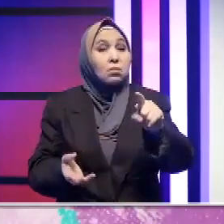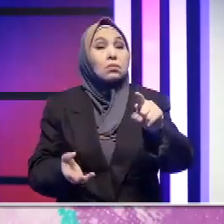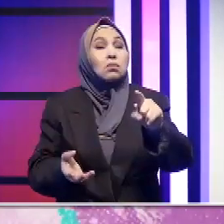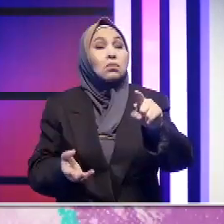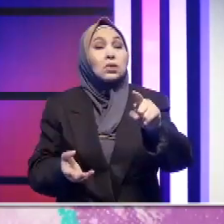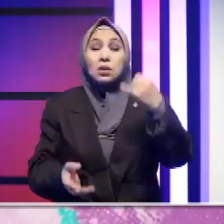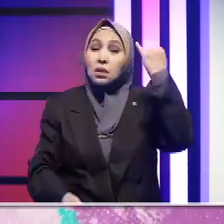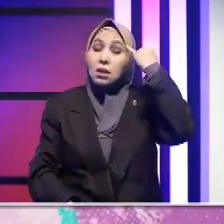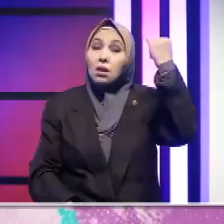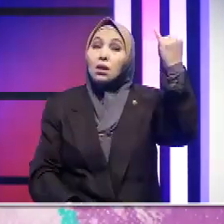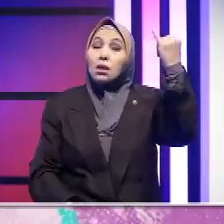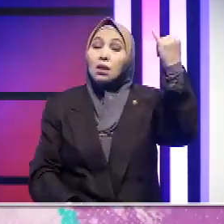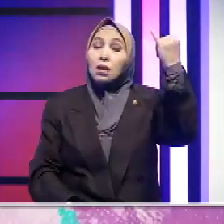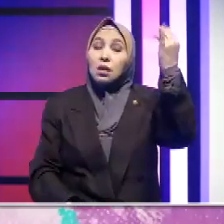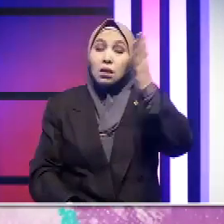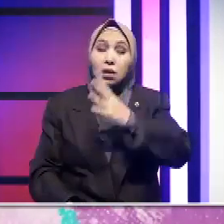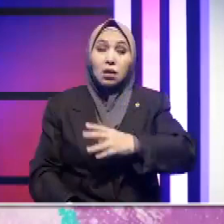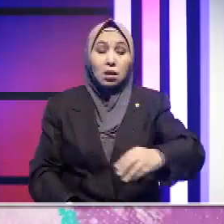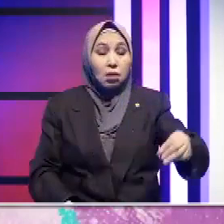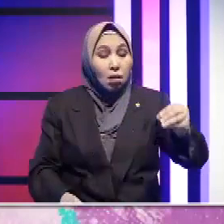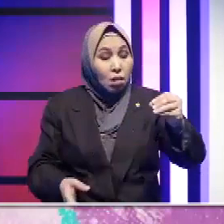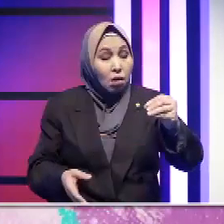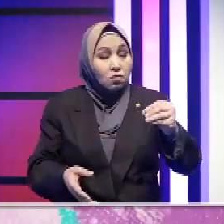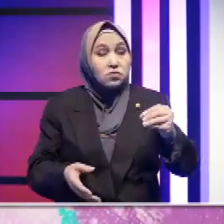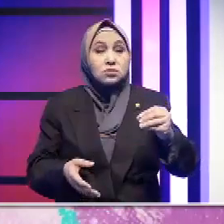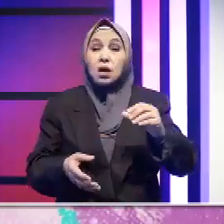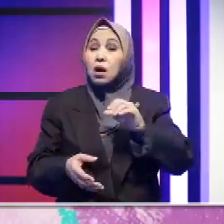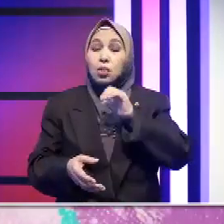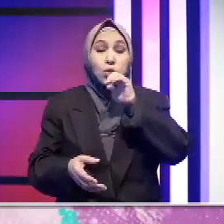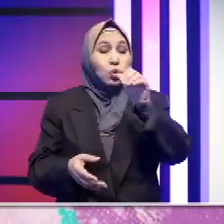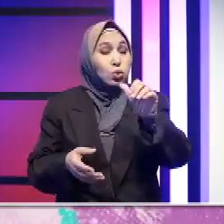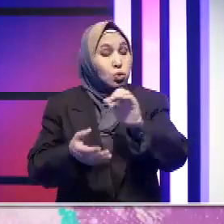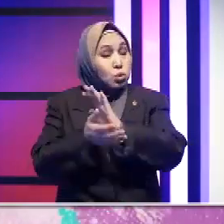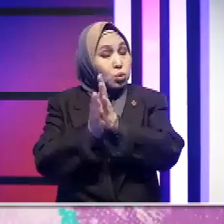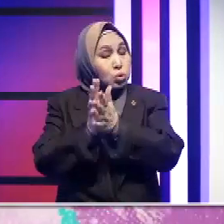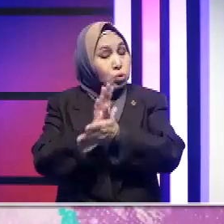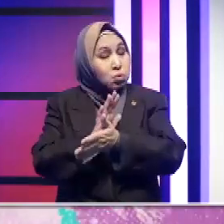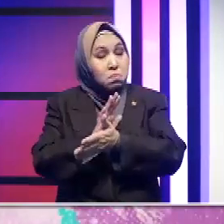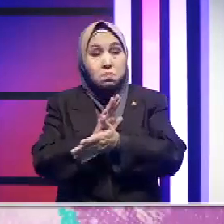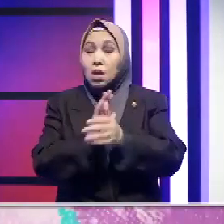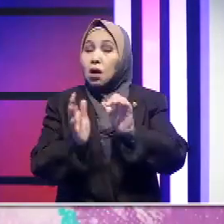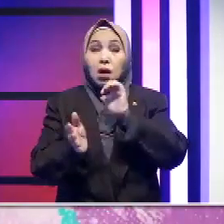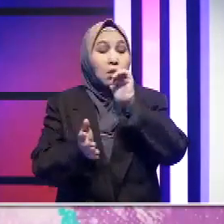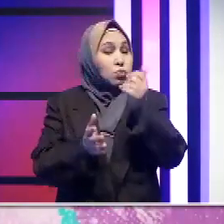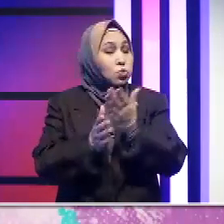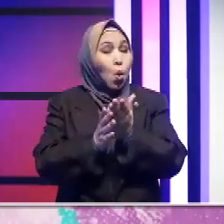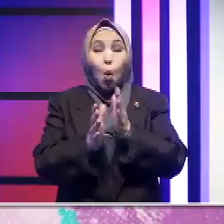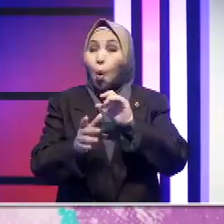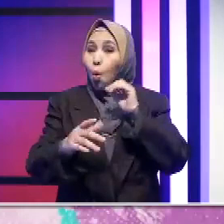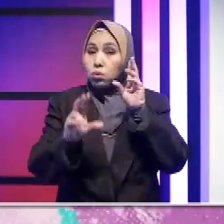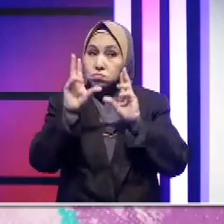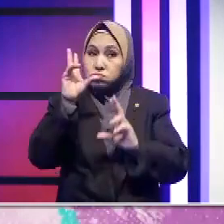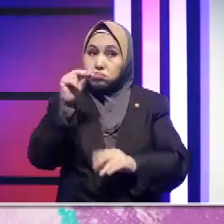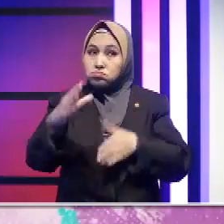ndak Hai Dear Dairy motivation is not two you Hai di start ada typo